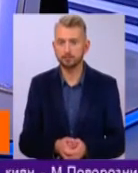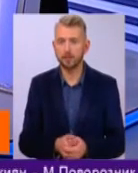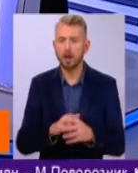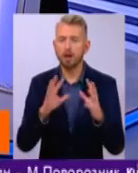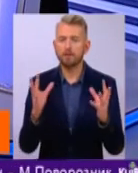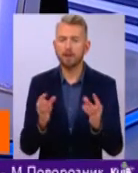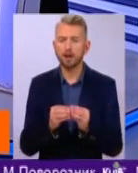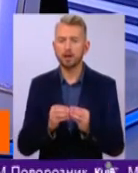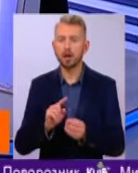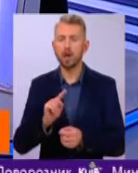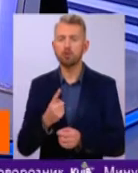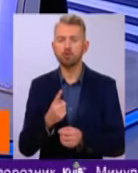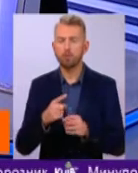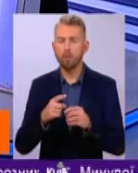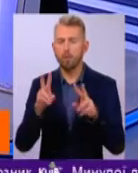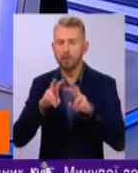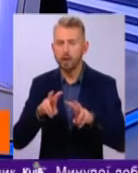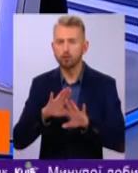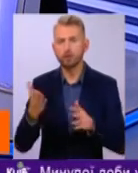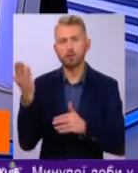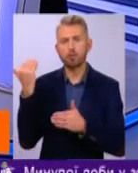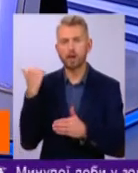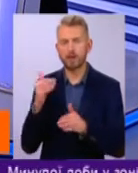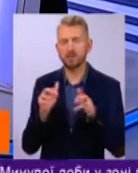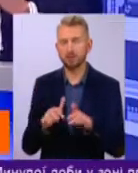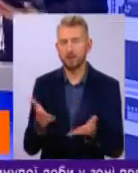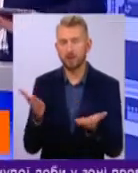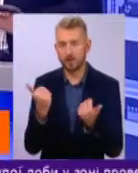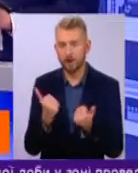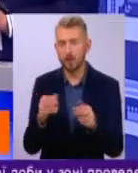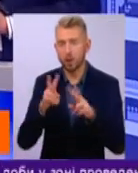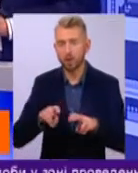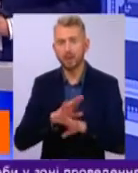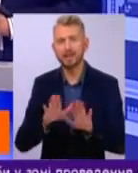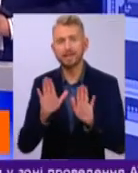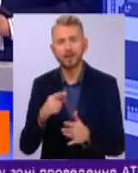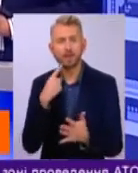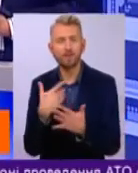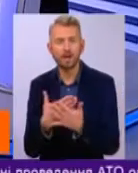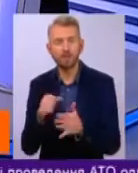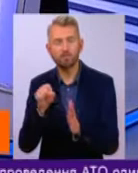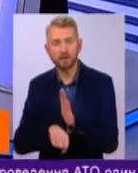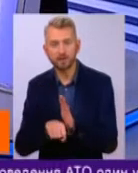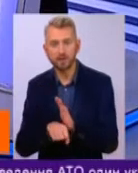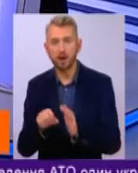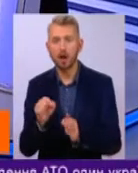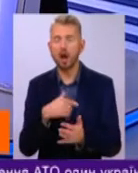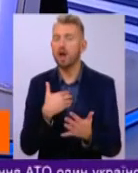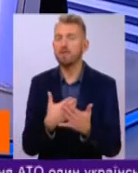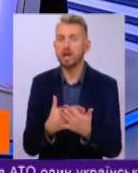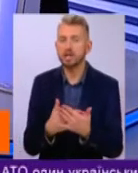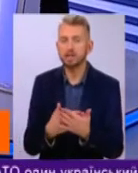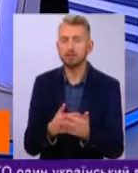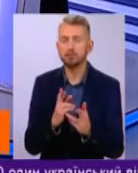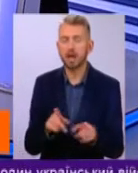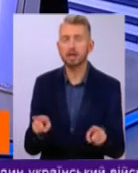Взагалі, чому не розслідуються попередні справи? Давайте тоді розглядати не тільки версії вбивства, але й версії,